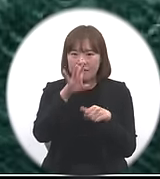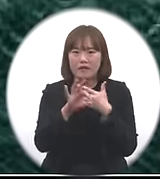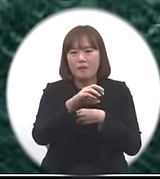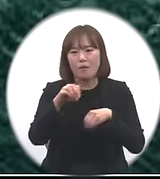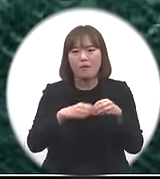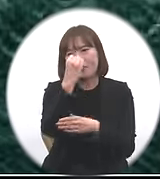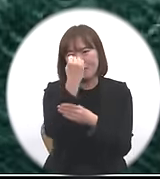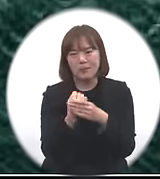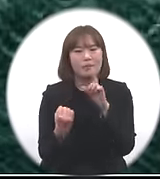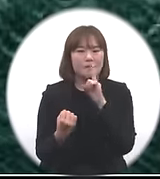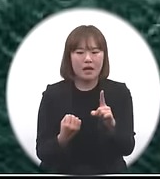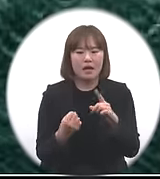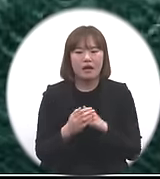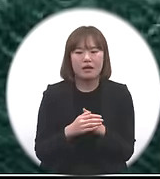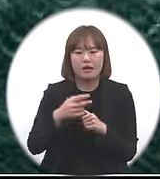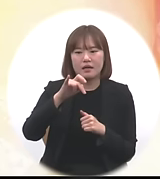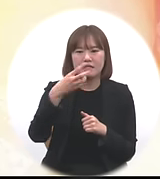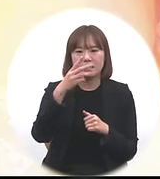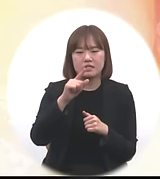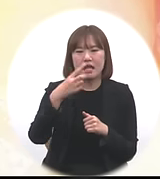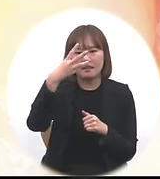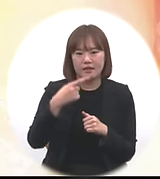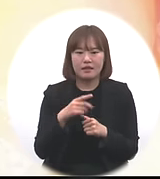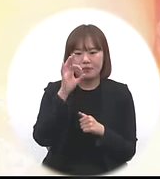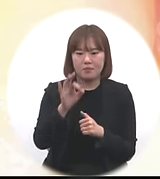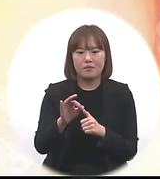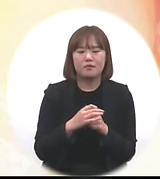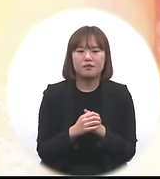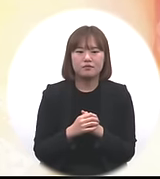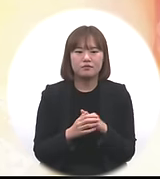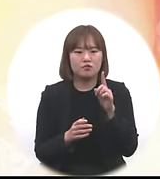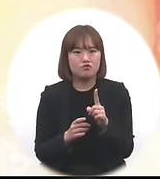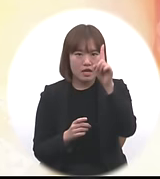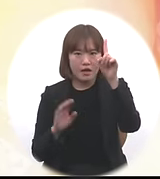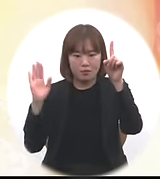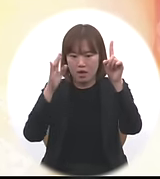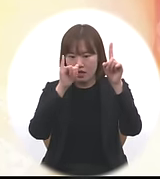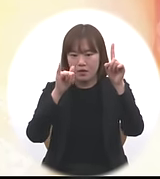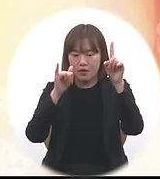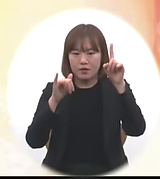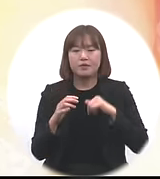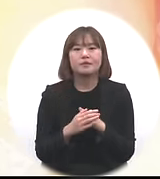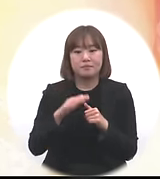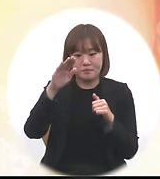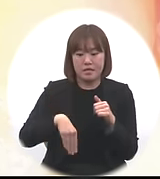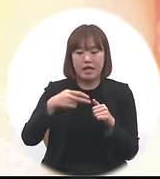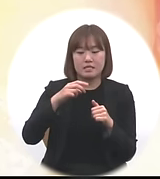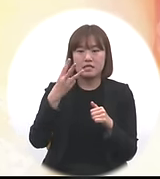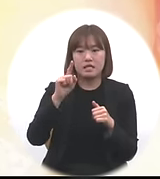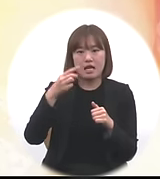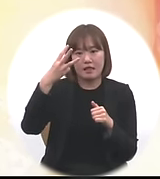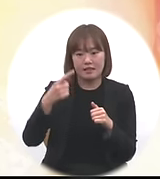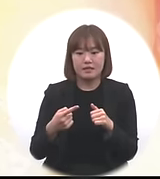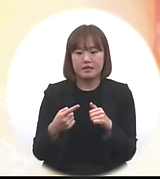거지 잘못 쏘면 그 자리에만 곰팡이가 더 낀단 말이에요. 보시면 여기 실란트 한 거 밑에 쪽으로 까맣게 되어 있는 것들이 보이죠? 위에 쪽이 실란트가 되어 있는